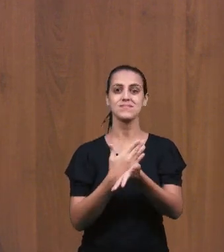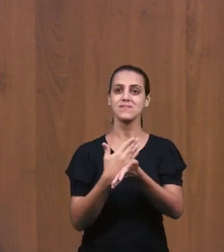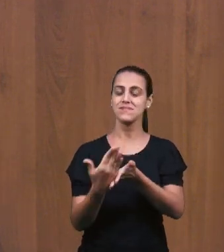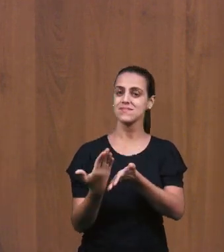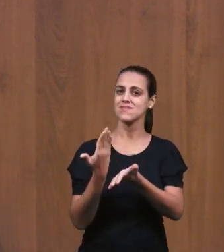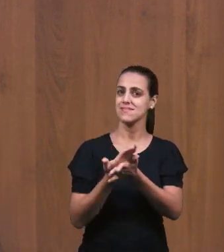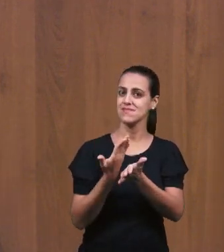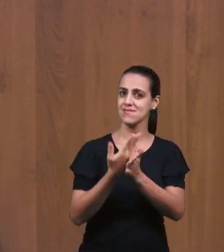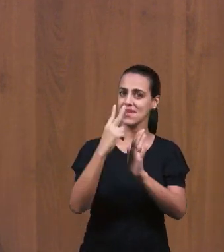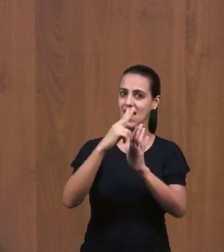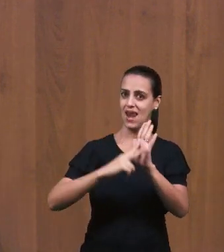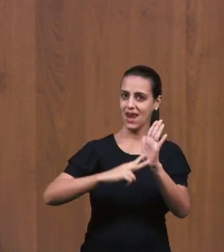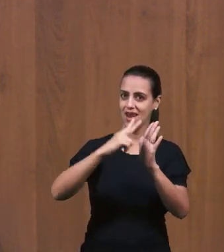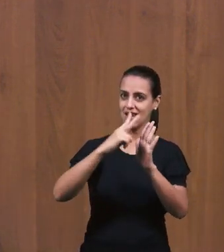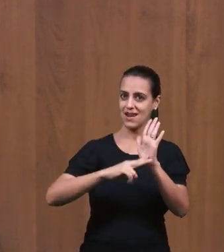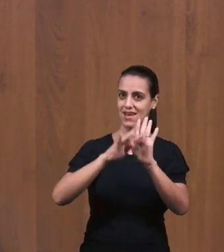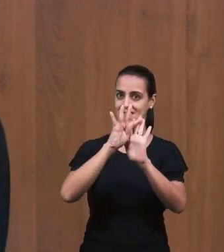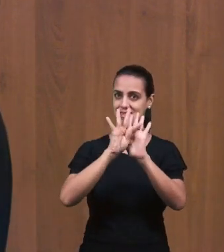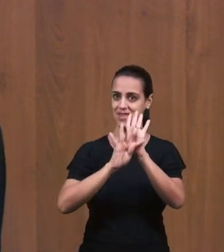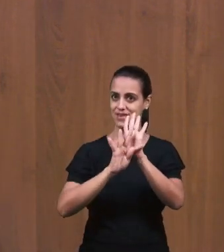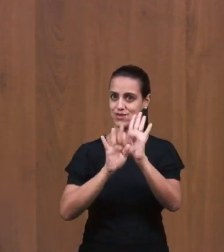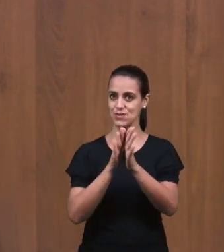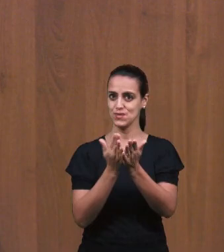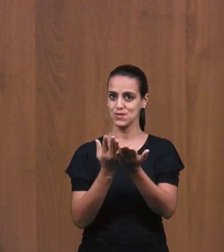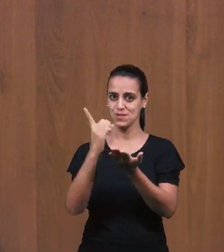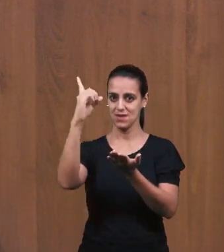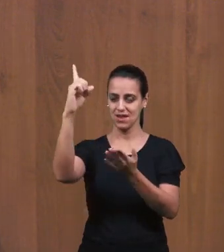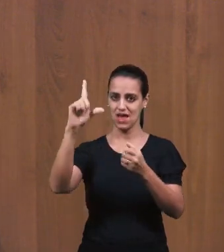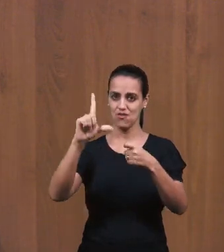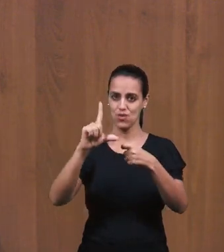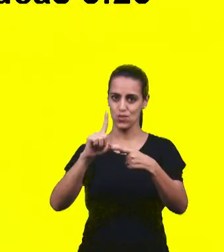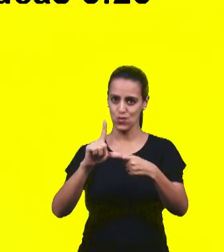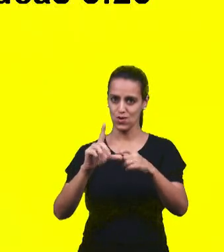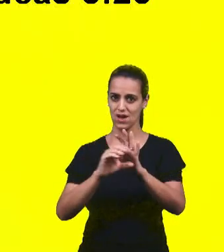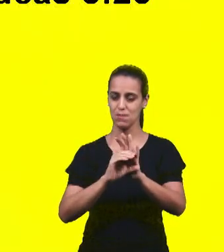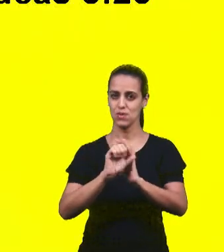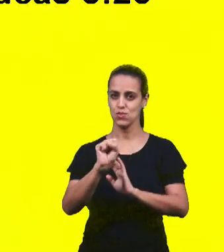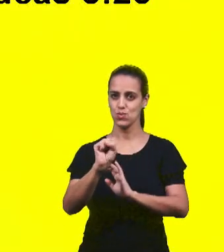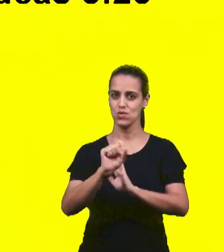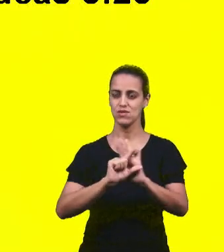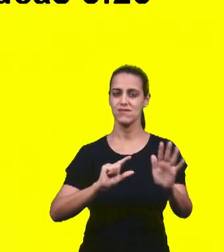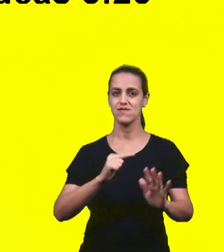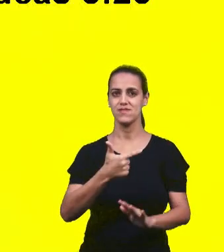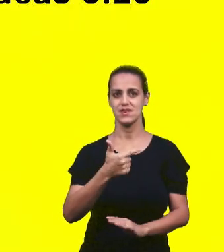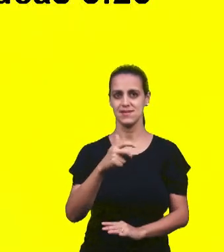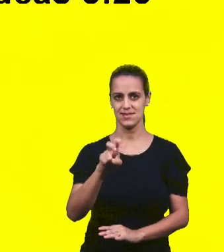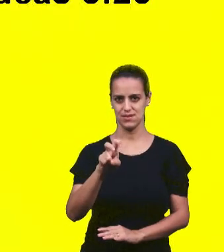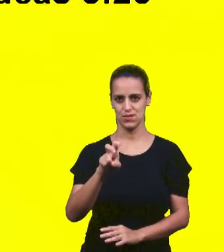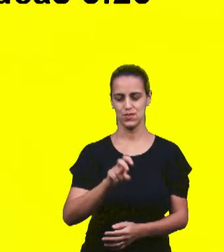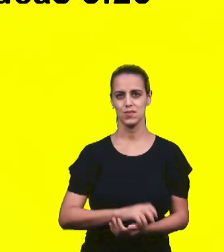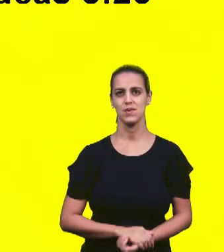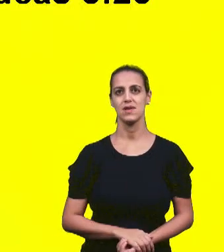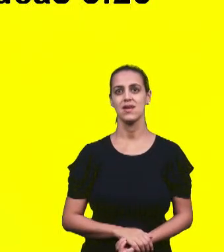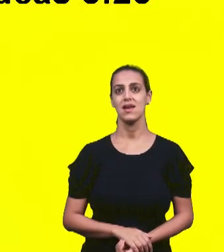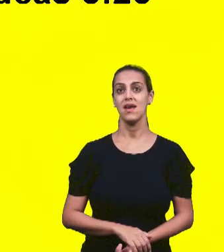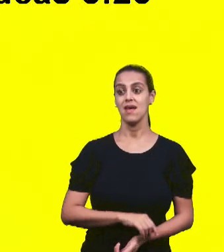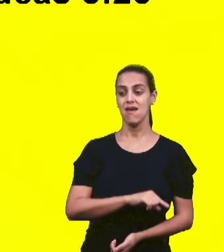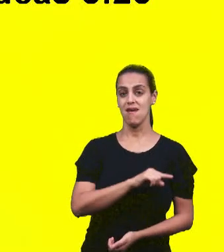le texte de la parole qui se trouve en Luc, chapitre 8, verset 25. Et eux,